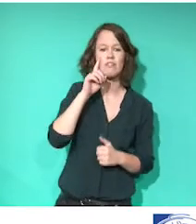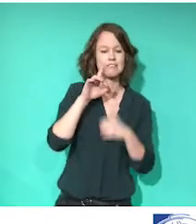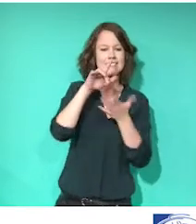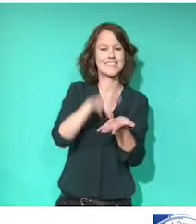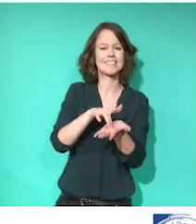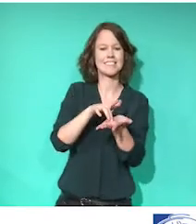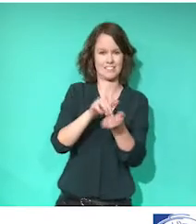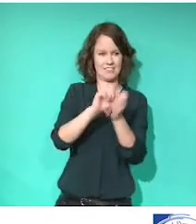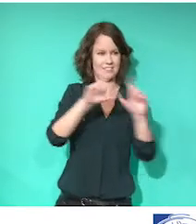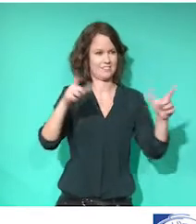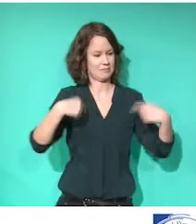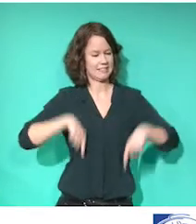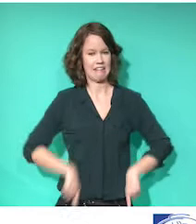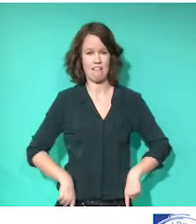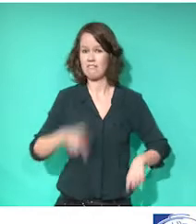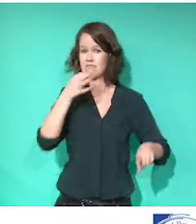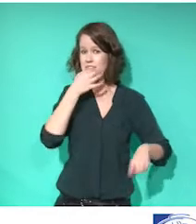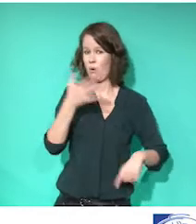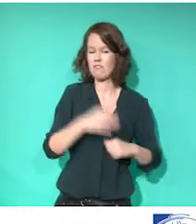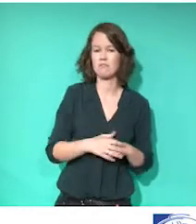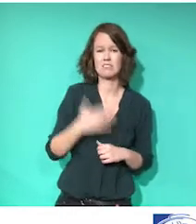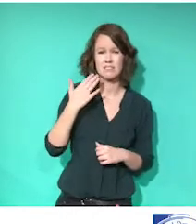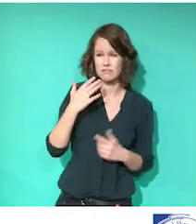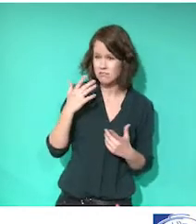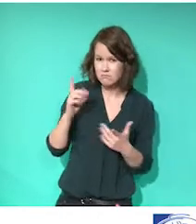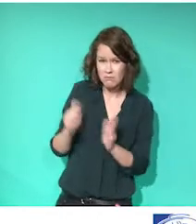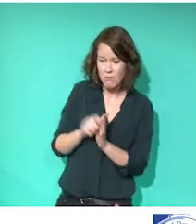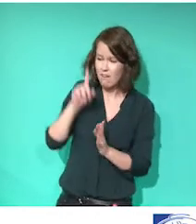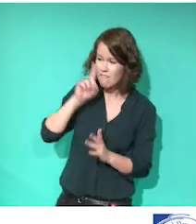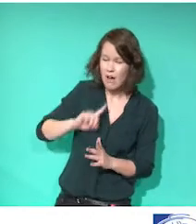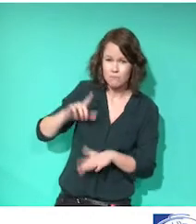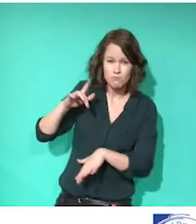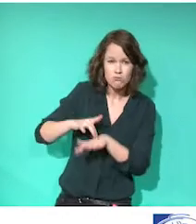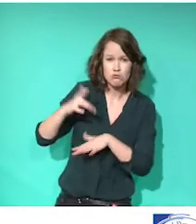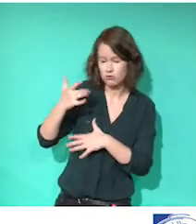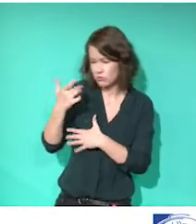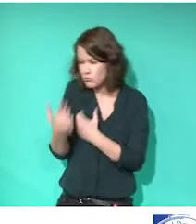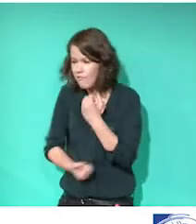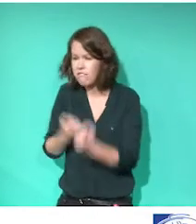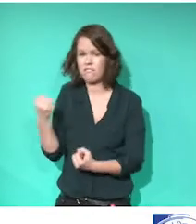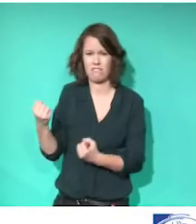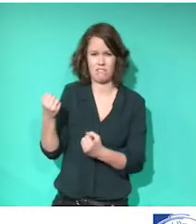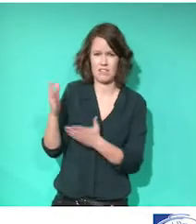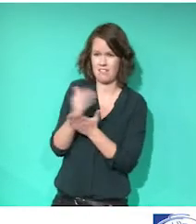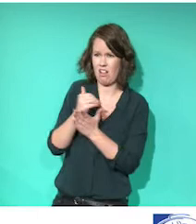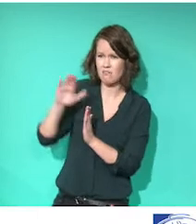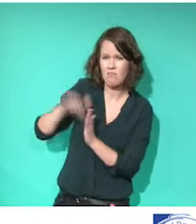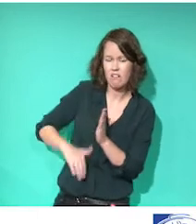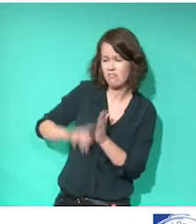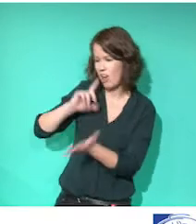site du ministère, tant qu'il y aura des femmes humiliées, harcelées, sous-payées, vendues,